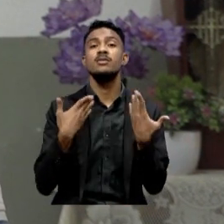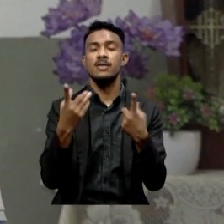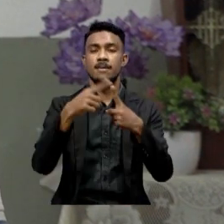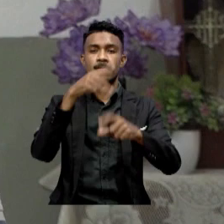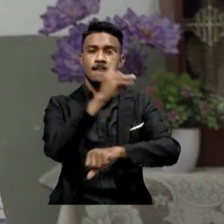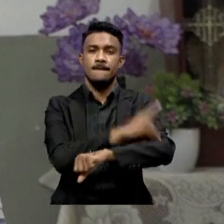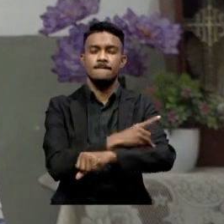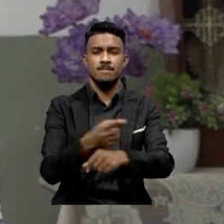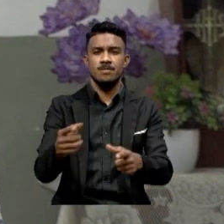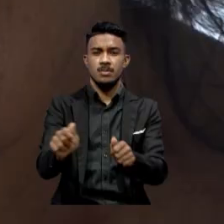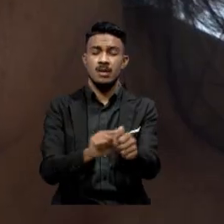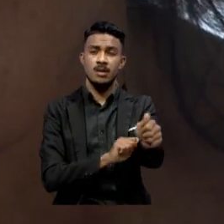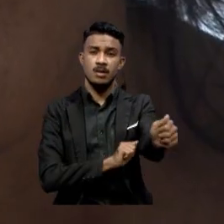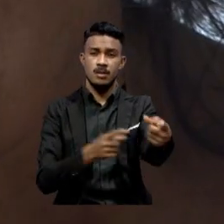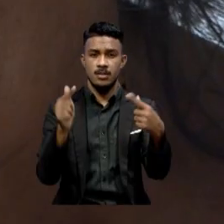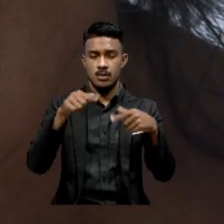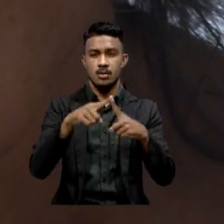wain loron karik hau latene fali.